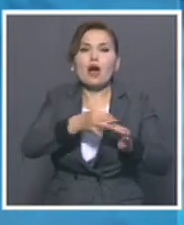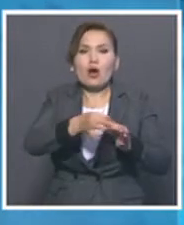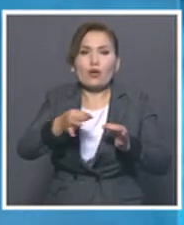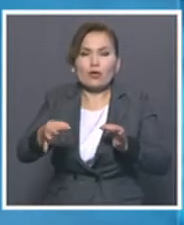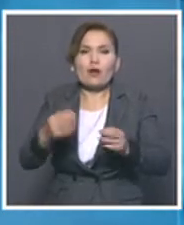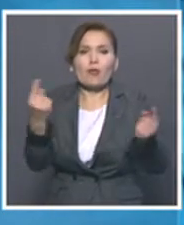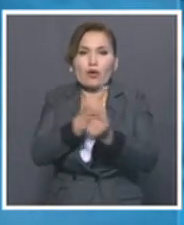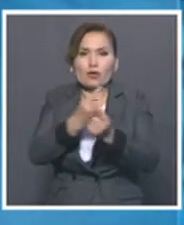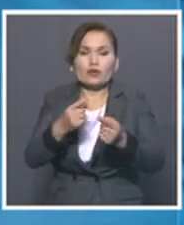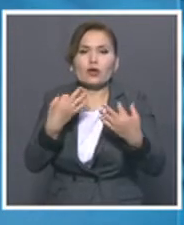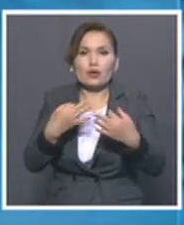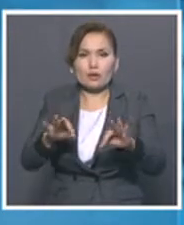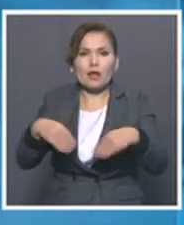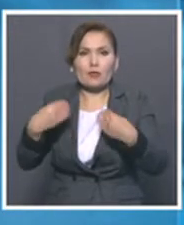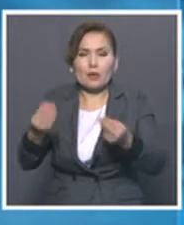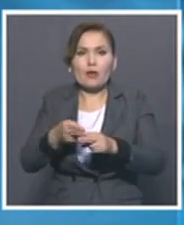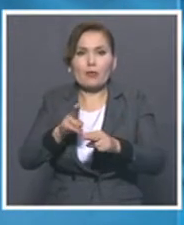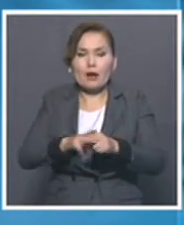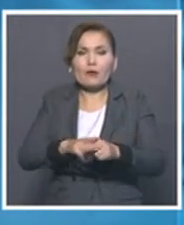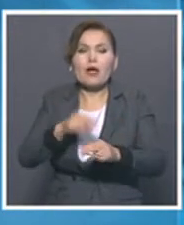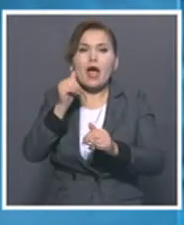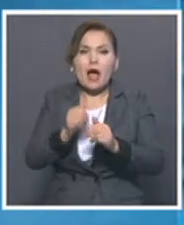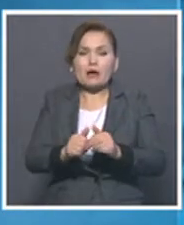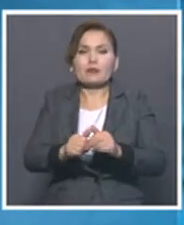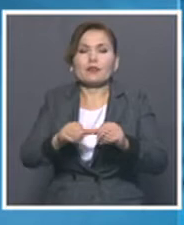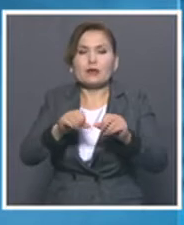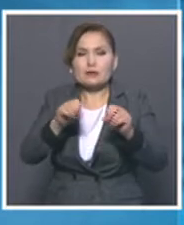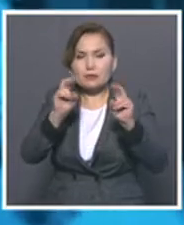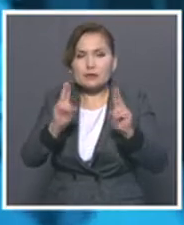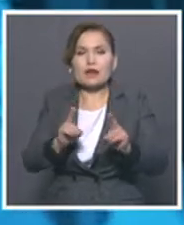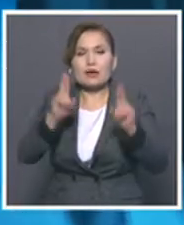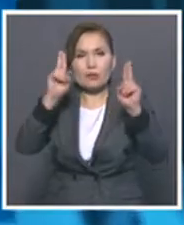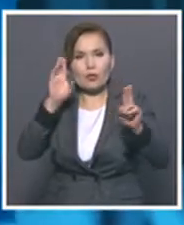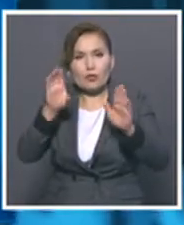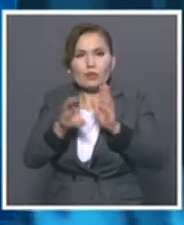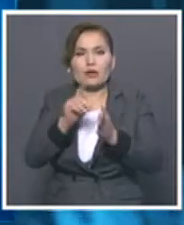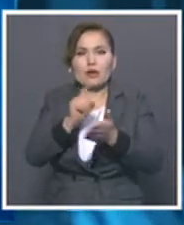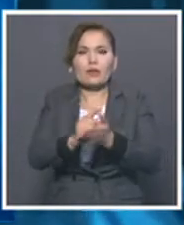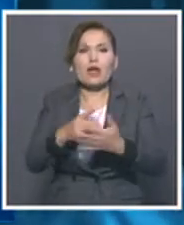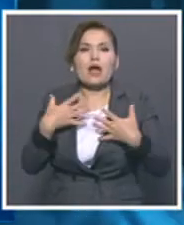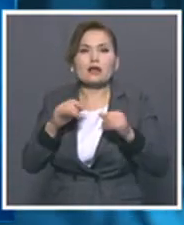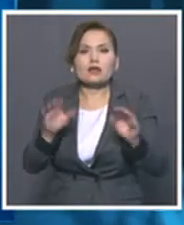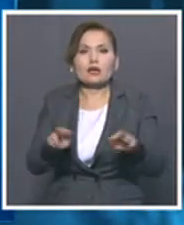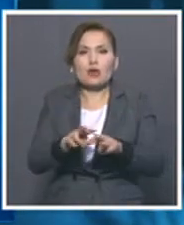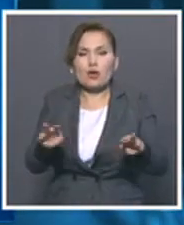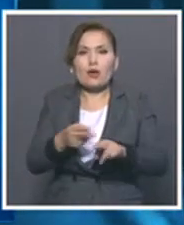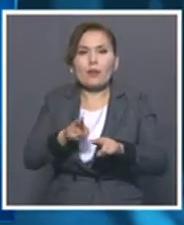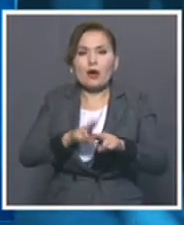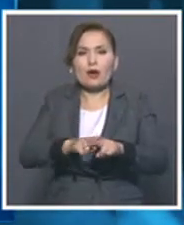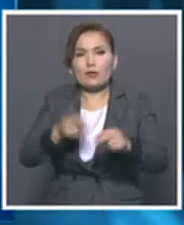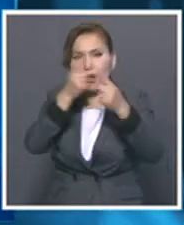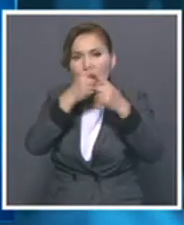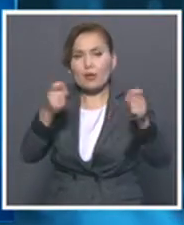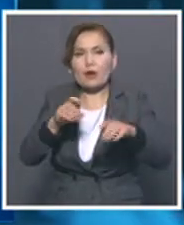рұқсат беріледі. Бұлардың әр қайсысына қойылатын арнайы талап бар. Айта кетейік, денсаулық сақтау министрлігінің мәліметінше, COVID-19-ды